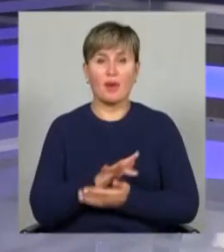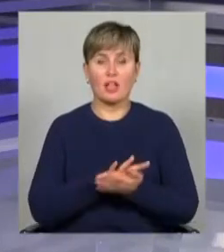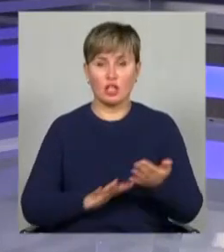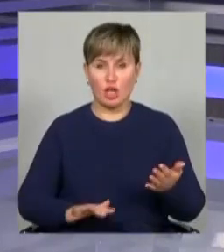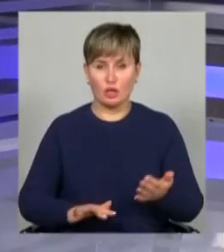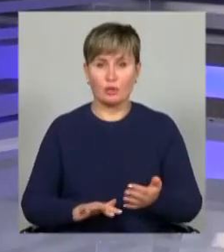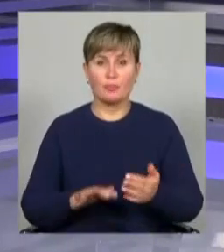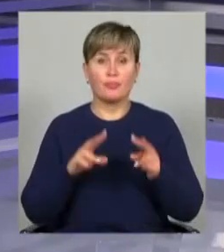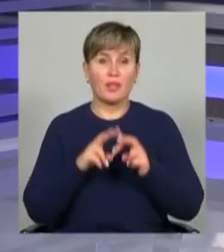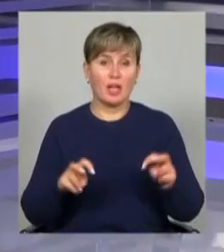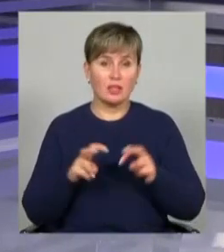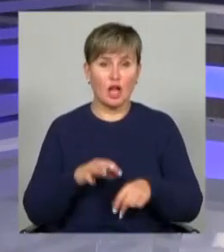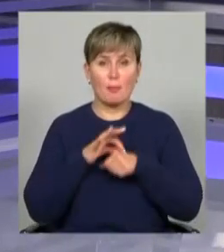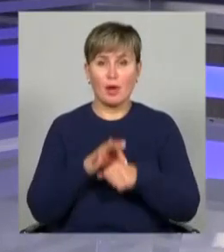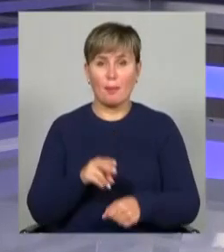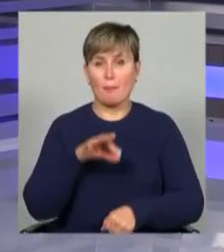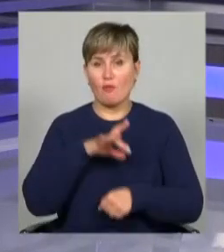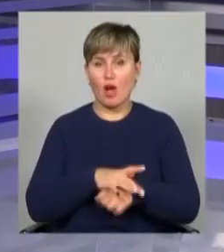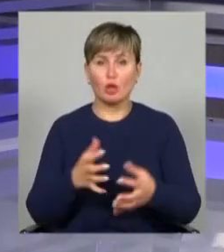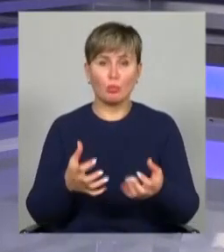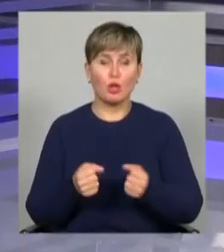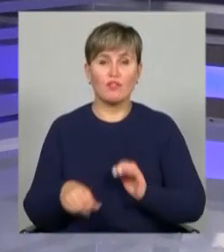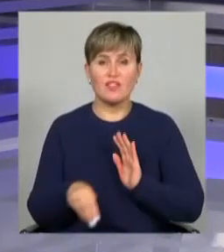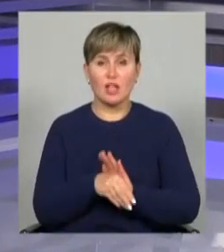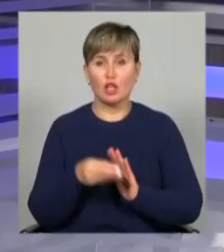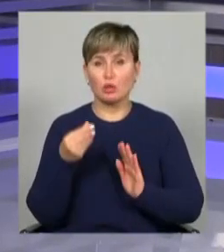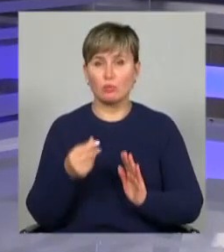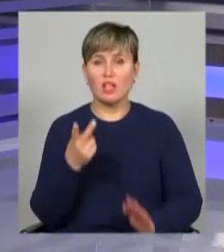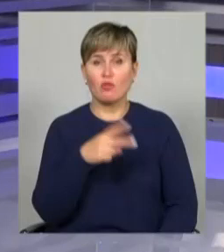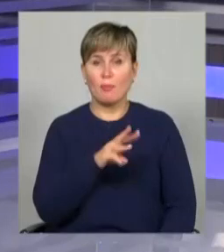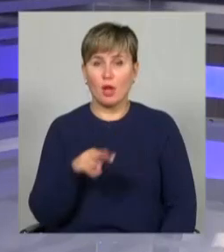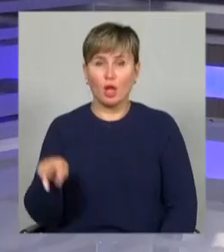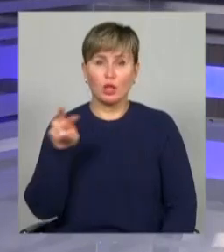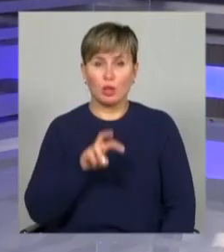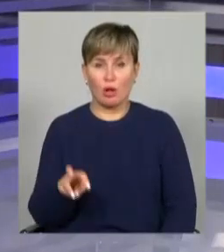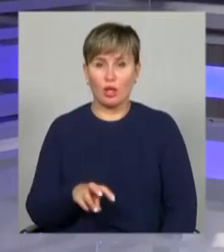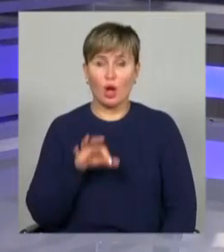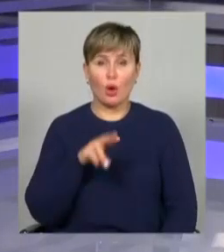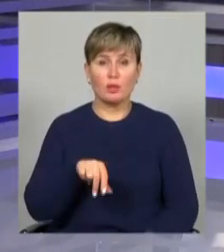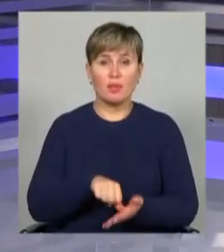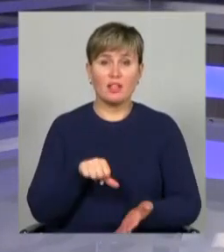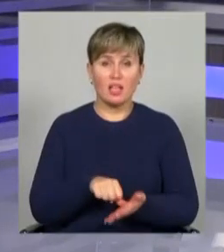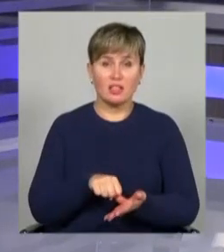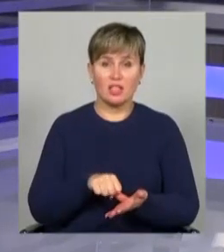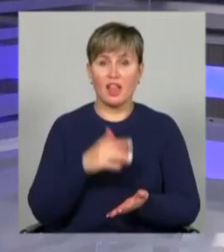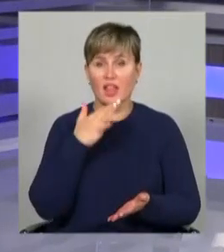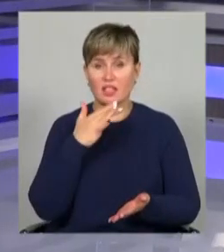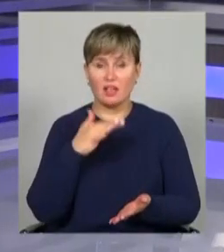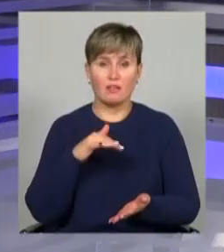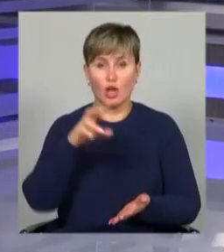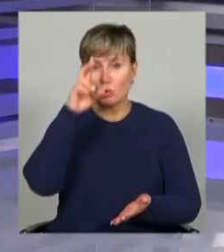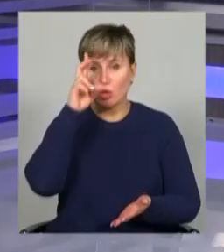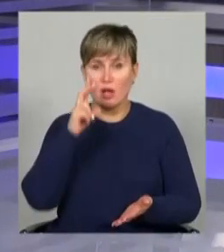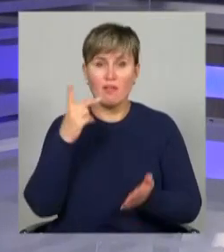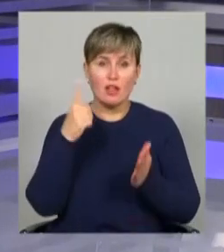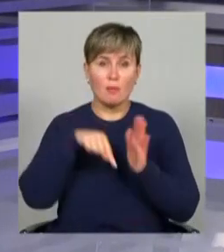продолжаются. Расследование проводится по факту получения взятки в сумме 2 миллионов долларов от представителей иностранного государства по одному